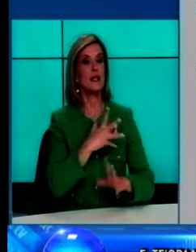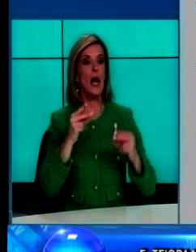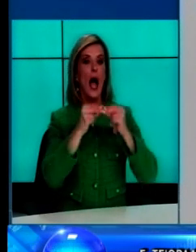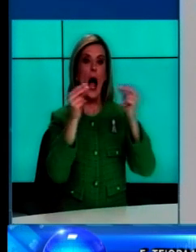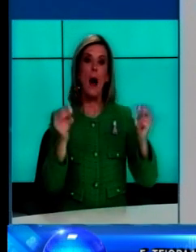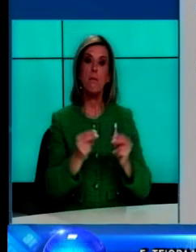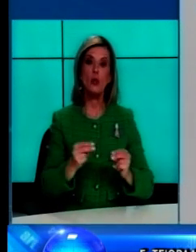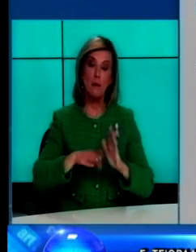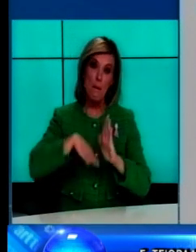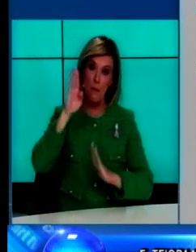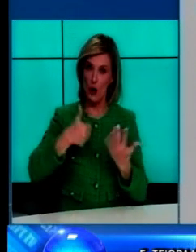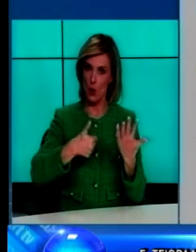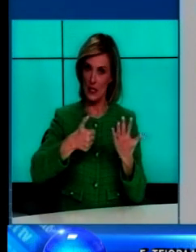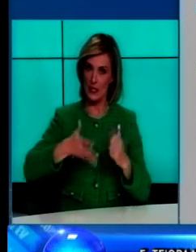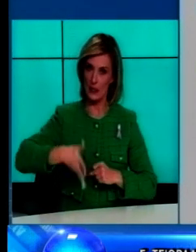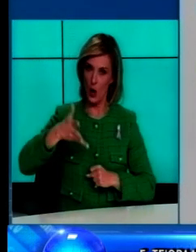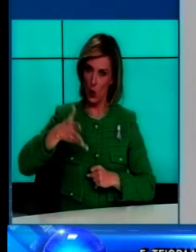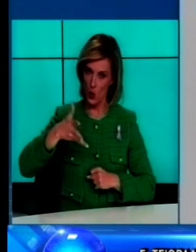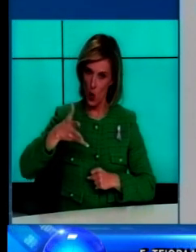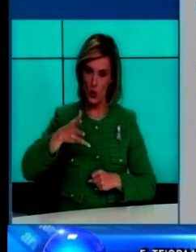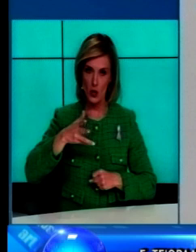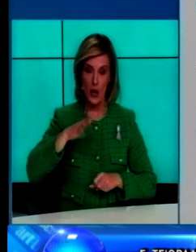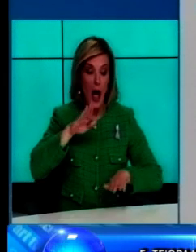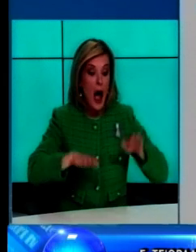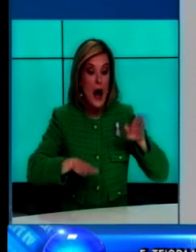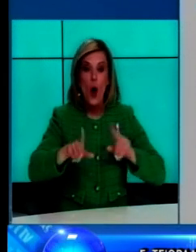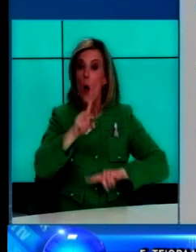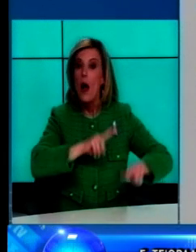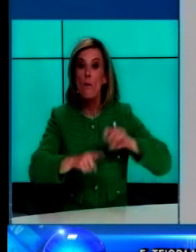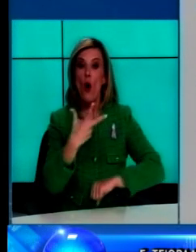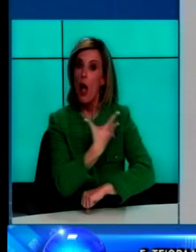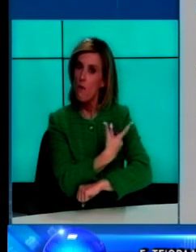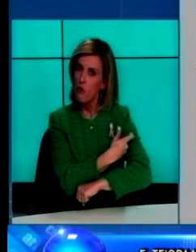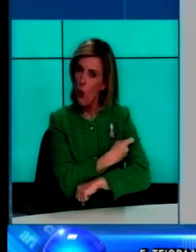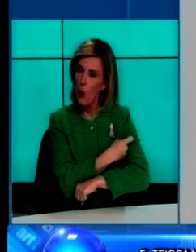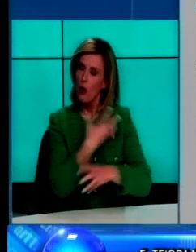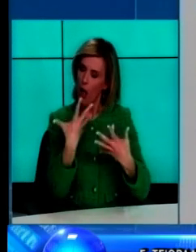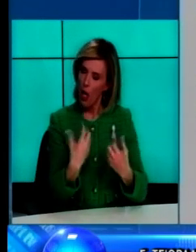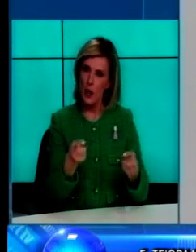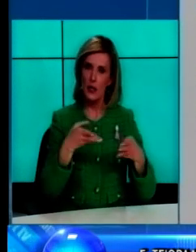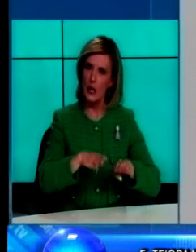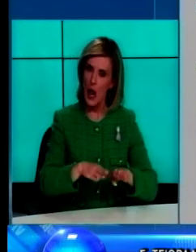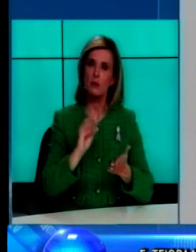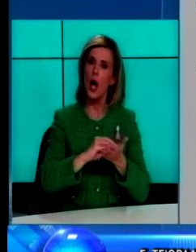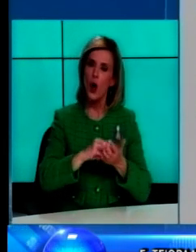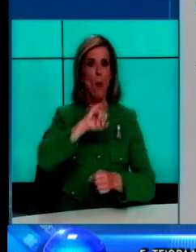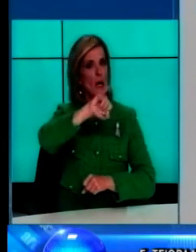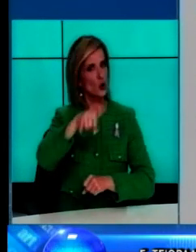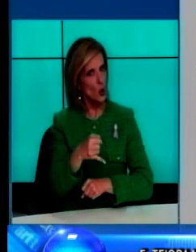άνω των 60 ετών ανά εμβόλιο παραμένει υψηλή, και βέβαια και για το Johnson & Johnson είναι